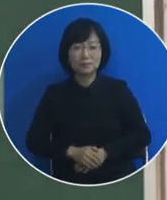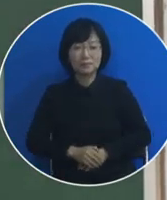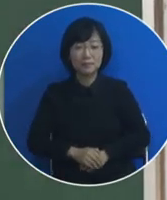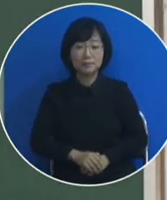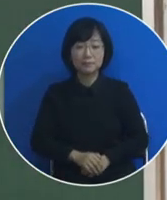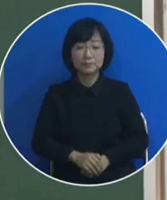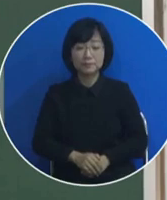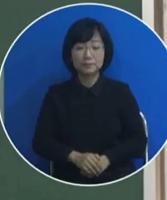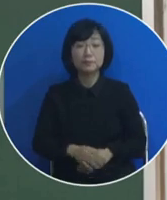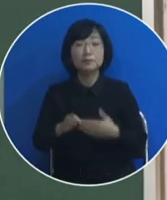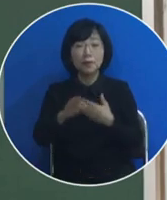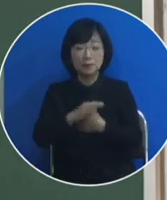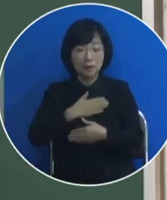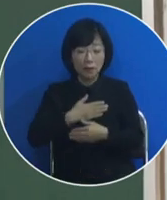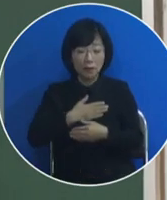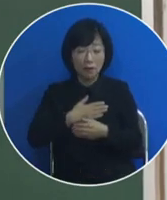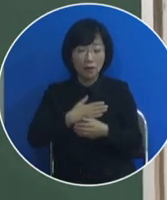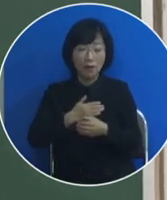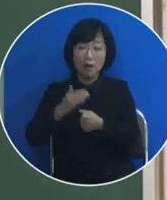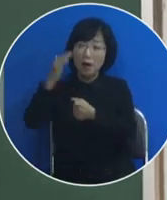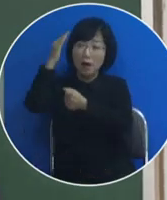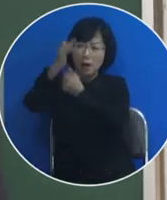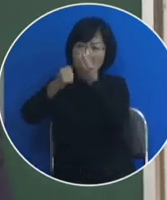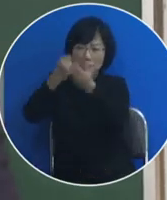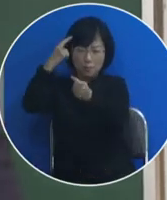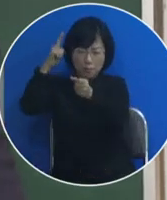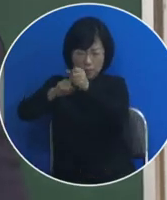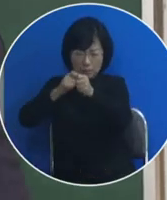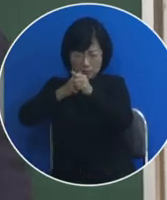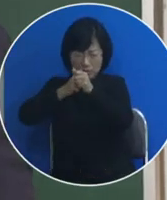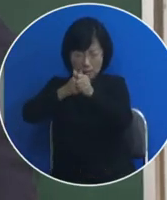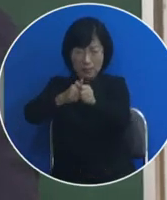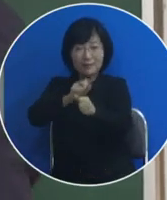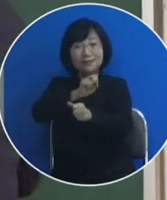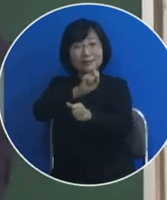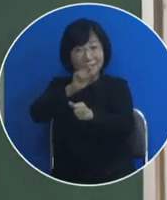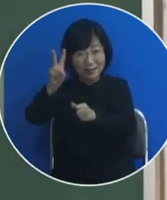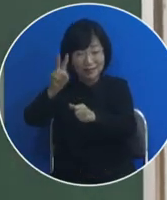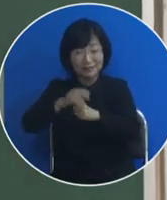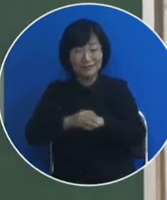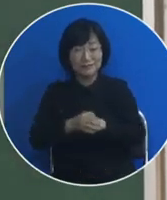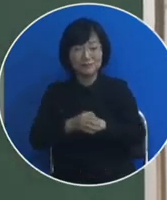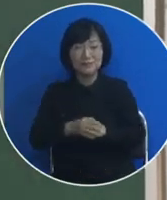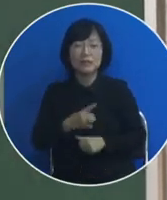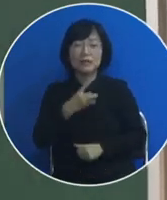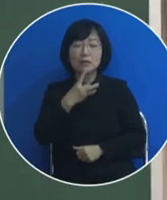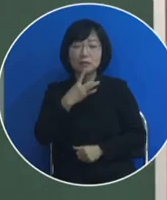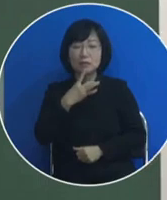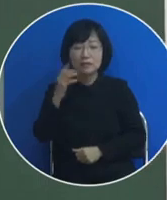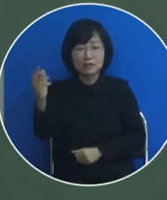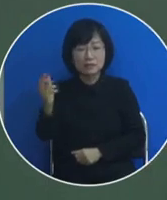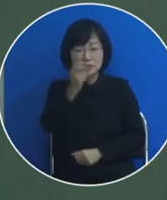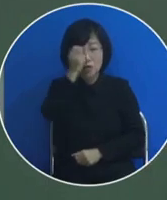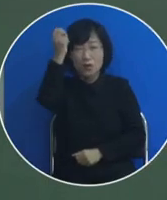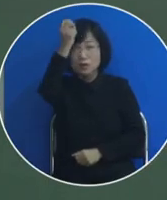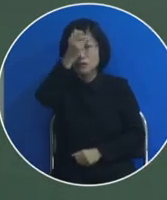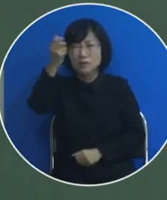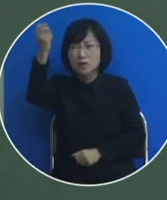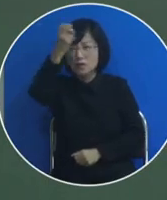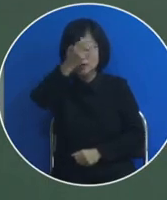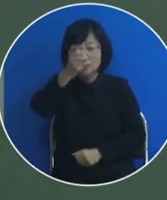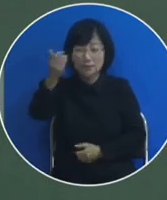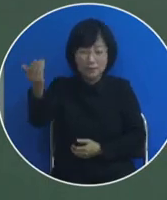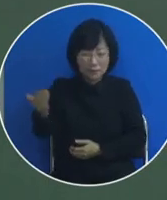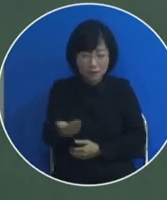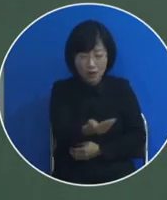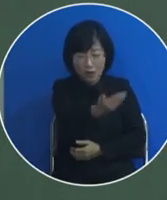되느냐는 답이 나와 있습니다. If that is so, you find an answer of what line you must stand on. 사도행전 1절 오직 성령이 너에게 임하시면 권능 받고 딴 것이